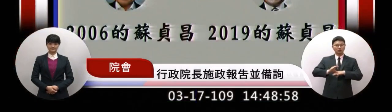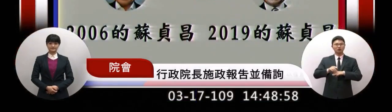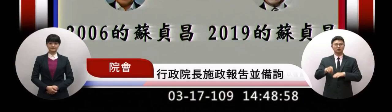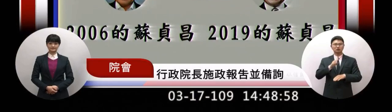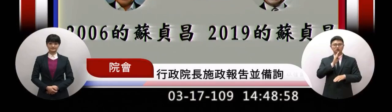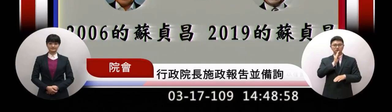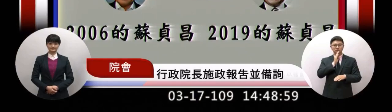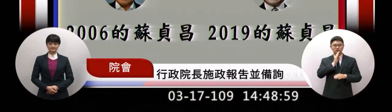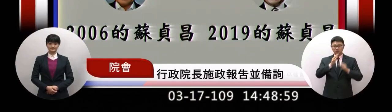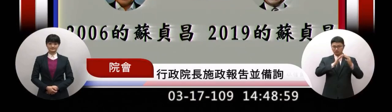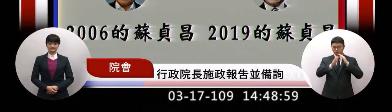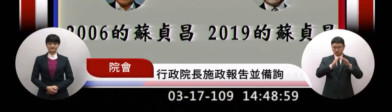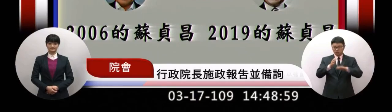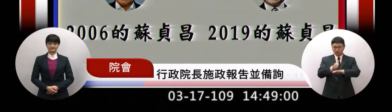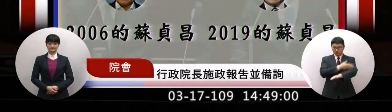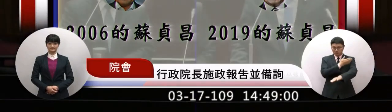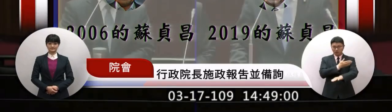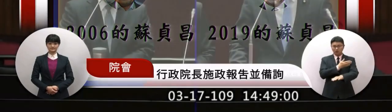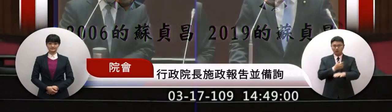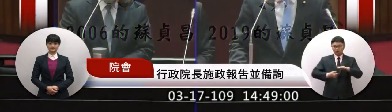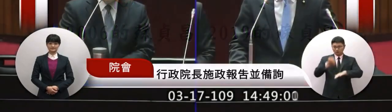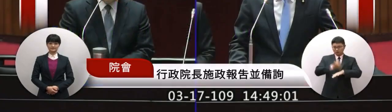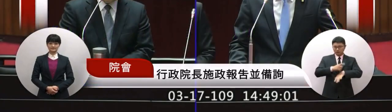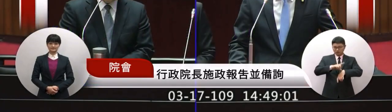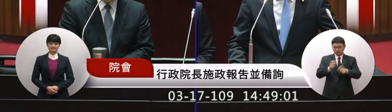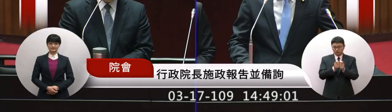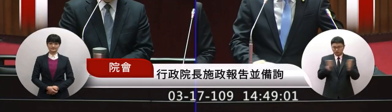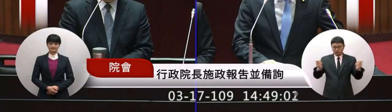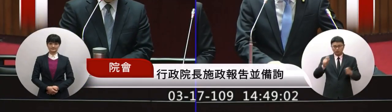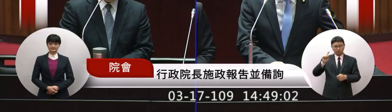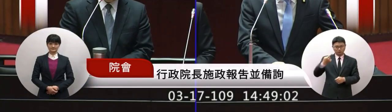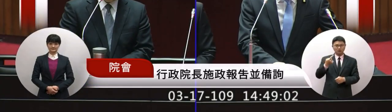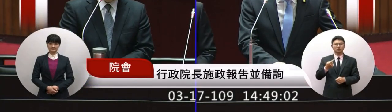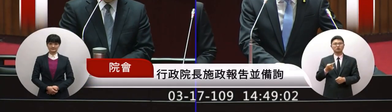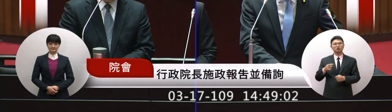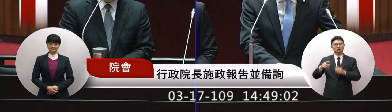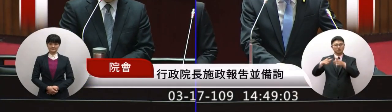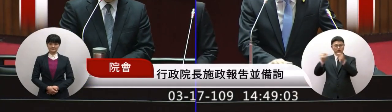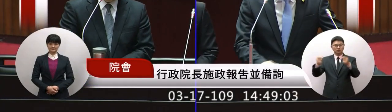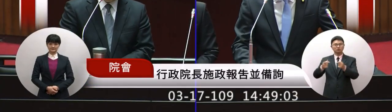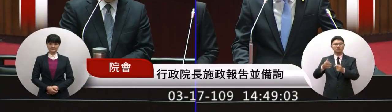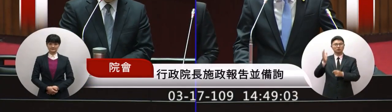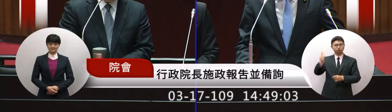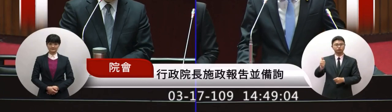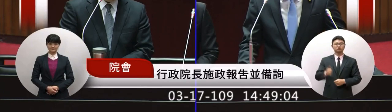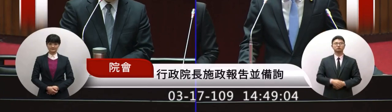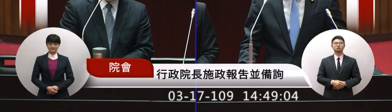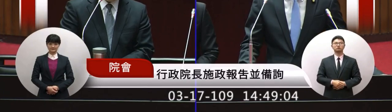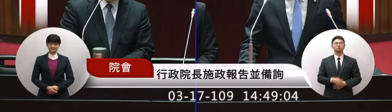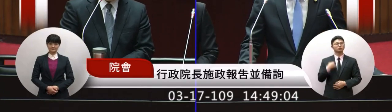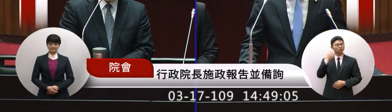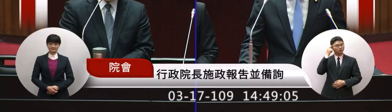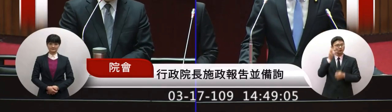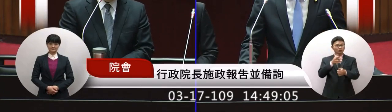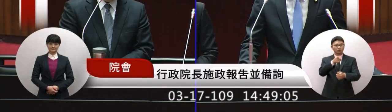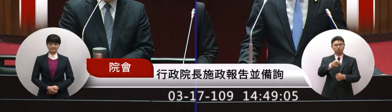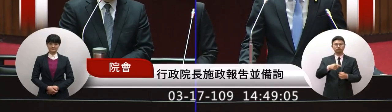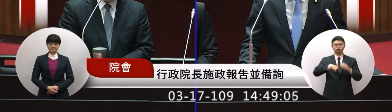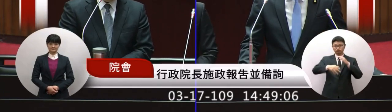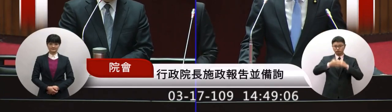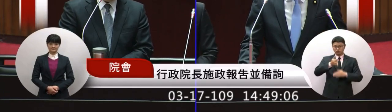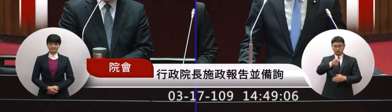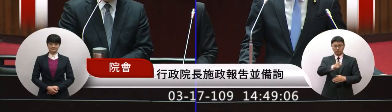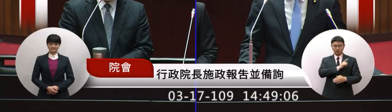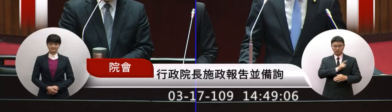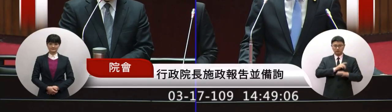位最久的首相。我想请问苏院长，请问您觉得您第二任的院长的政绩比